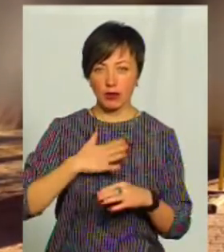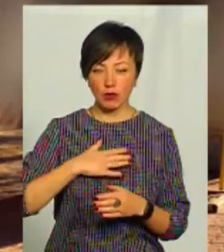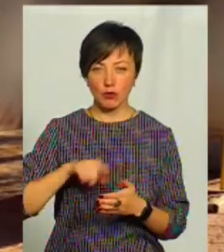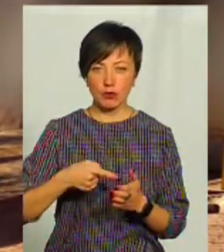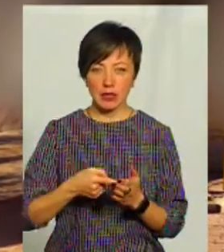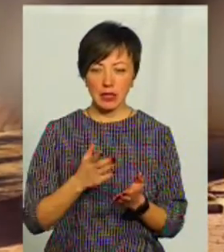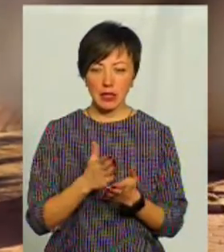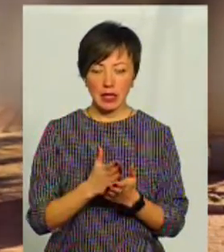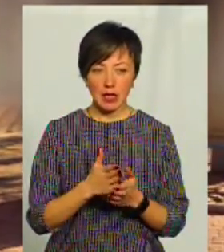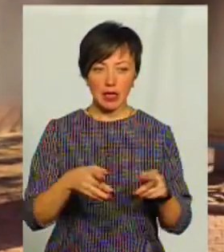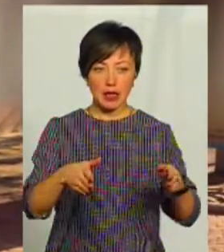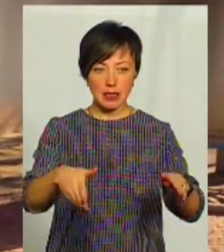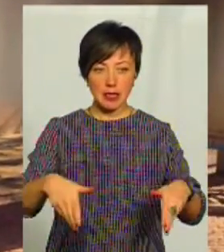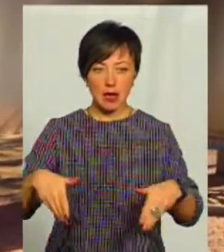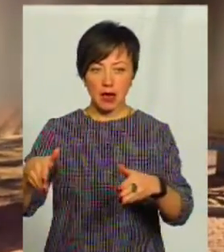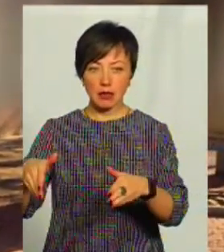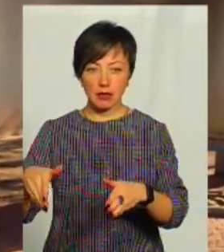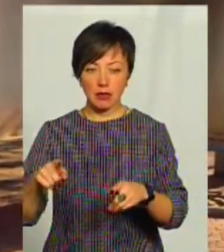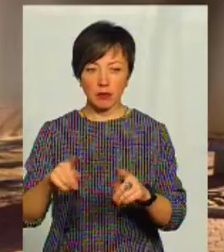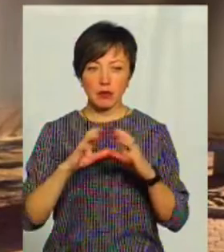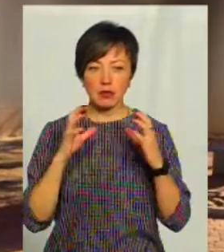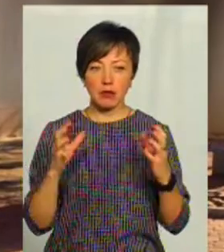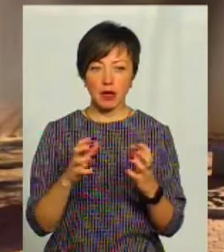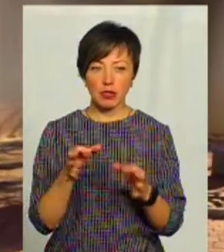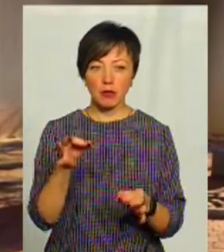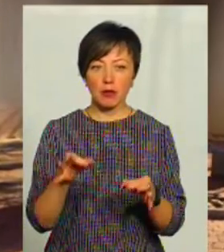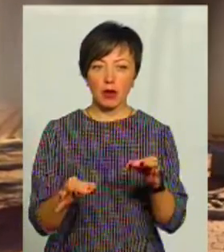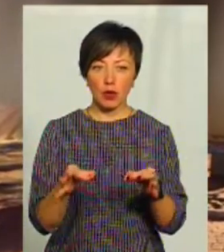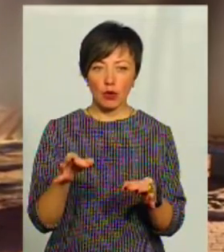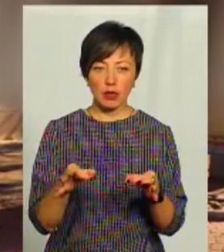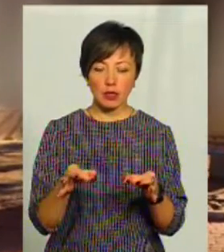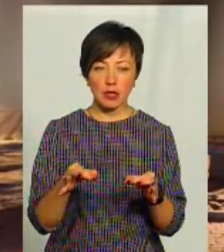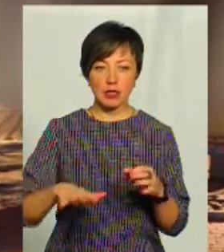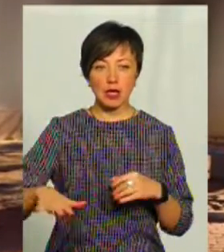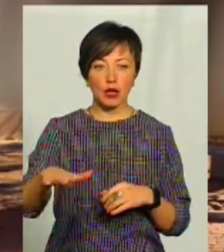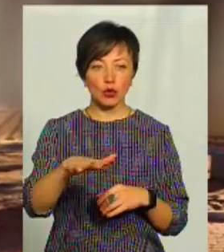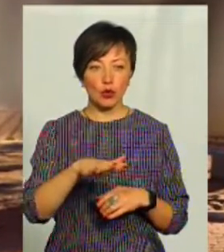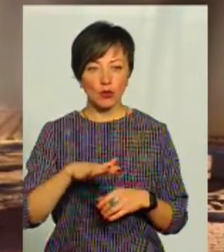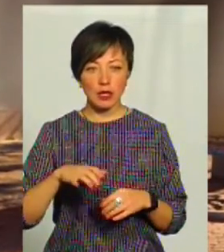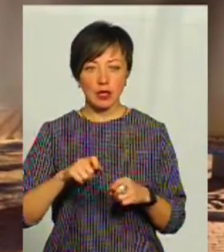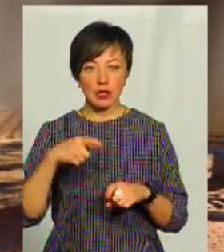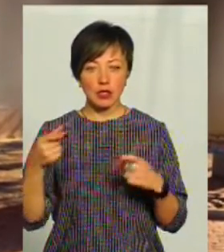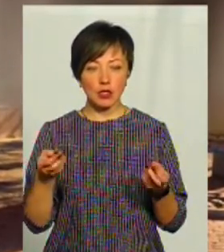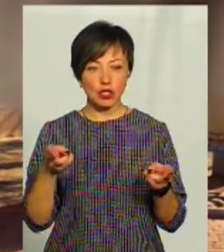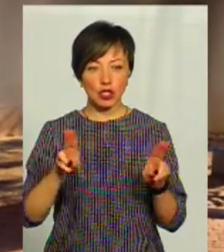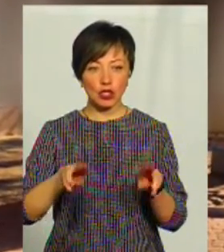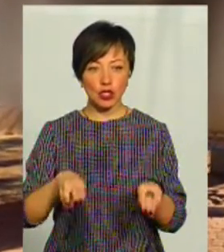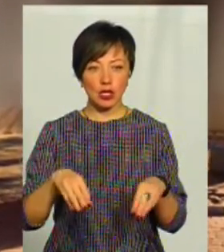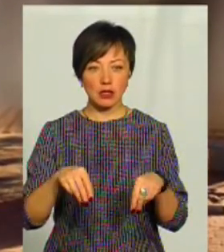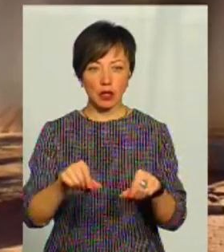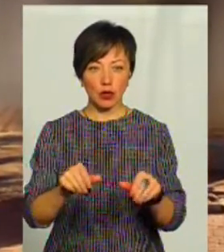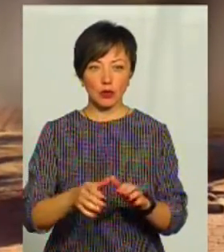є ділянки, в яких збережена природня середовище, листя залишається на